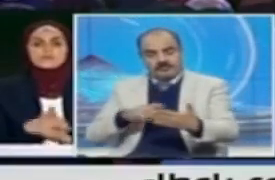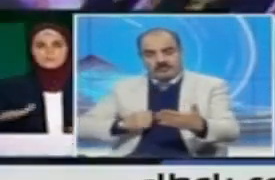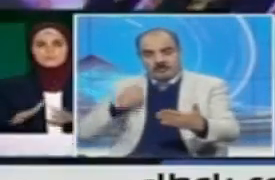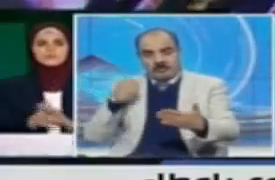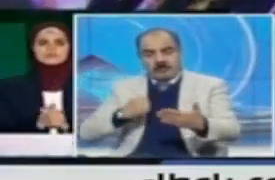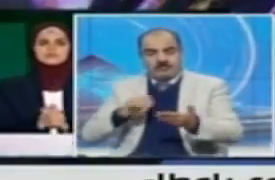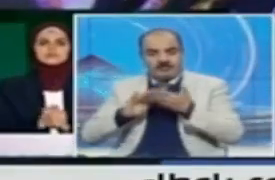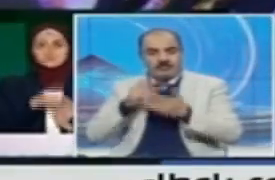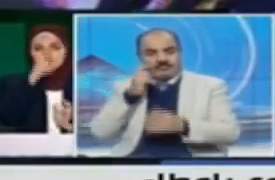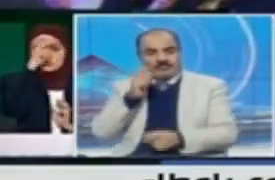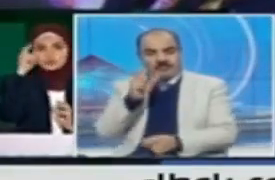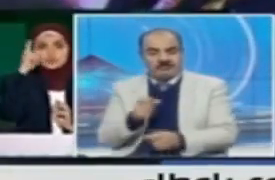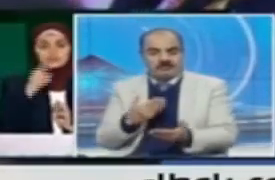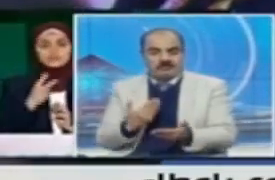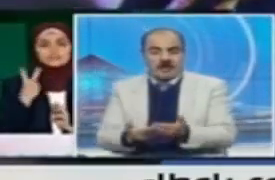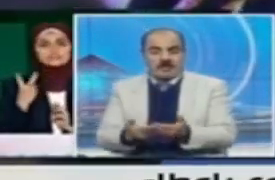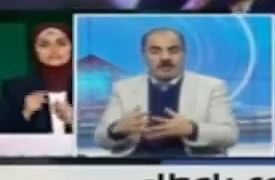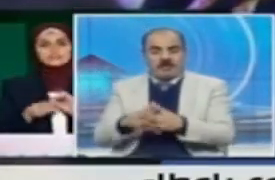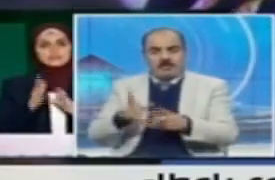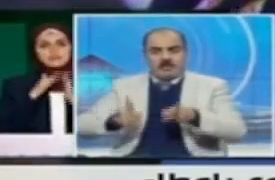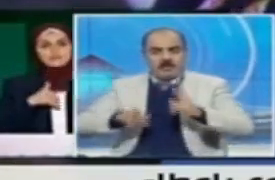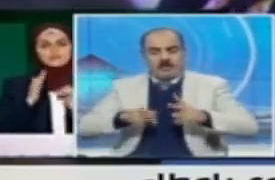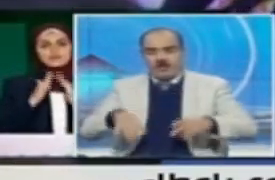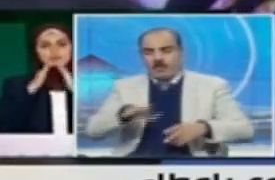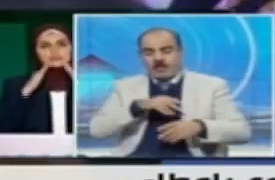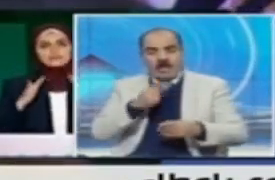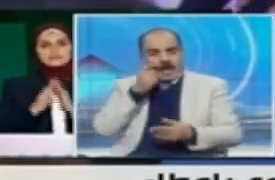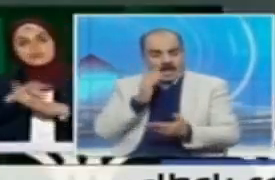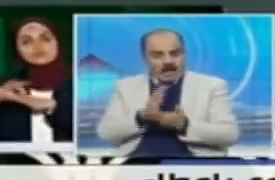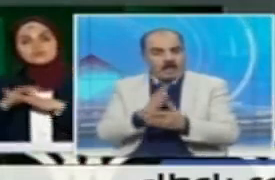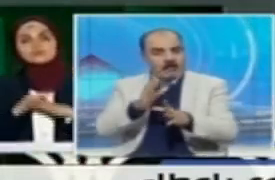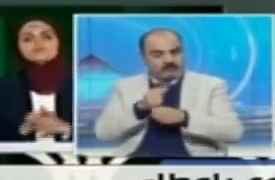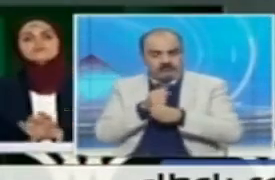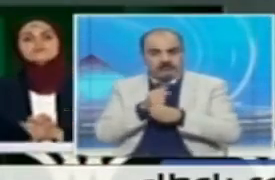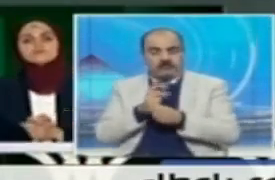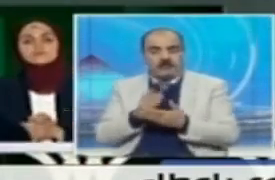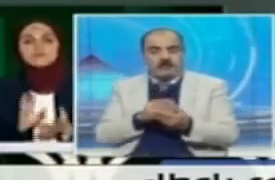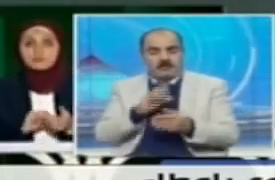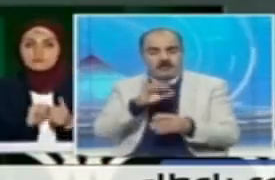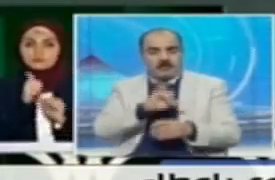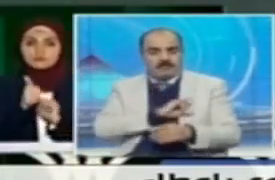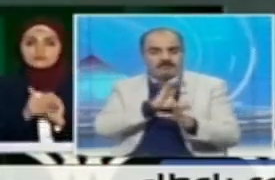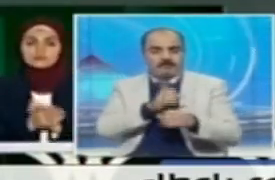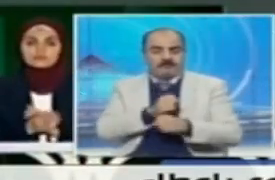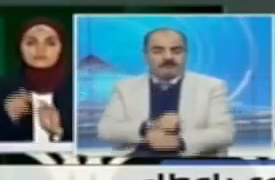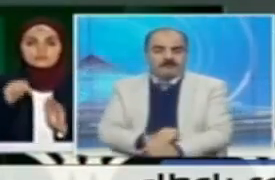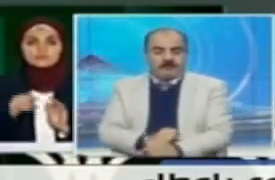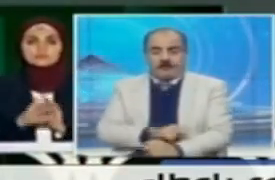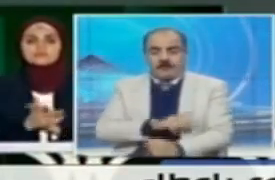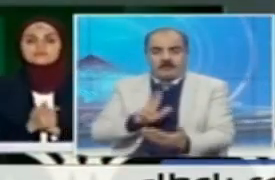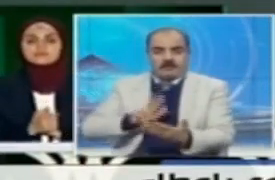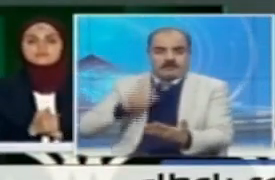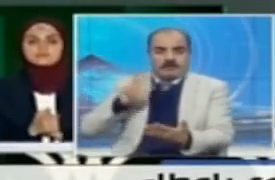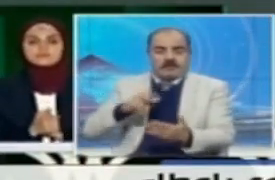الإنسان بالتحالف الوطني والقائمة على ضمان حقوق الإنسان وتحديد الفئات المستهدفة. تم توقيع